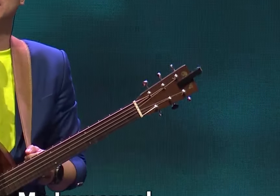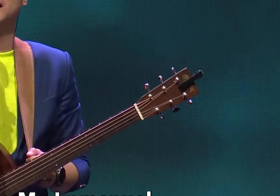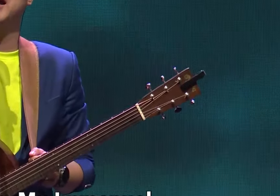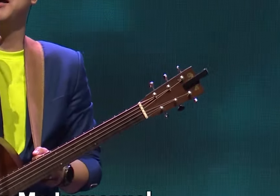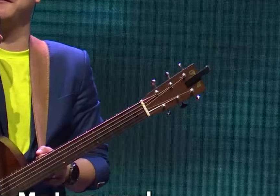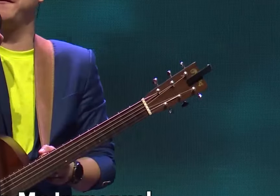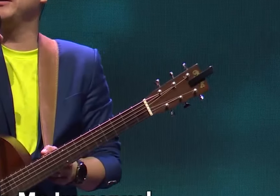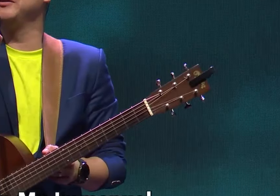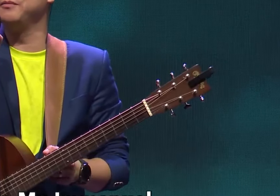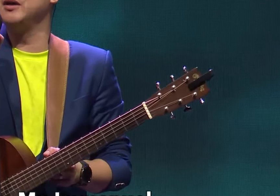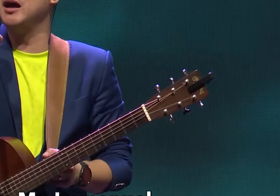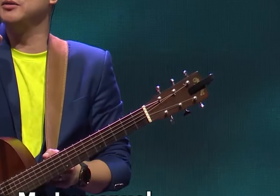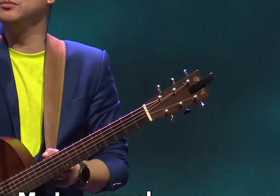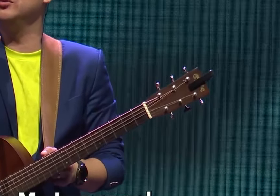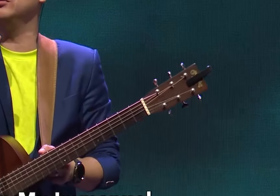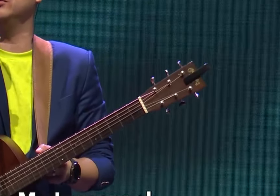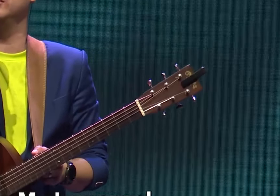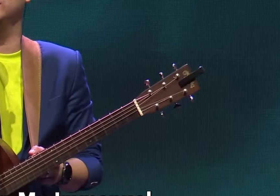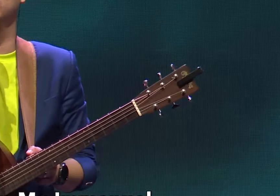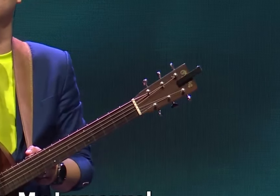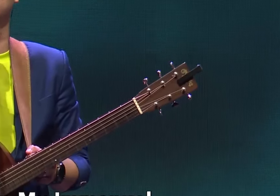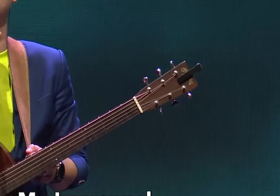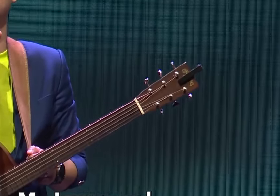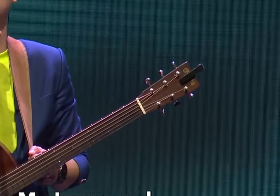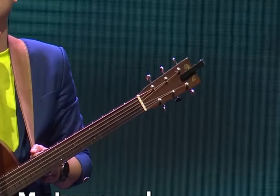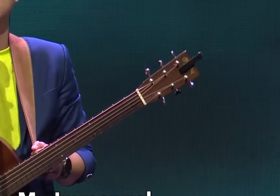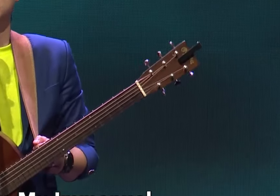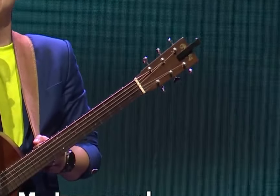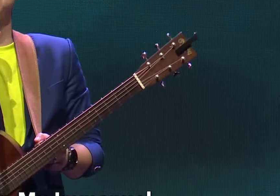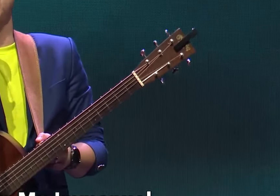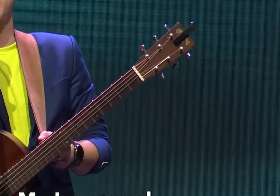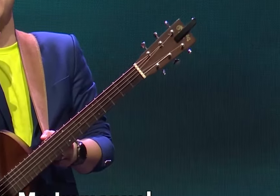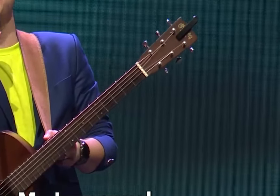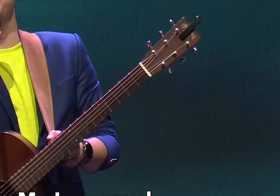Ku dengar firman-Mu,